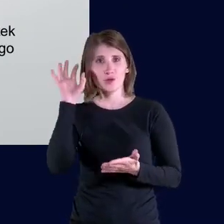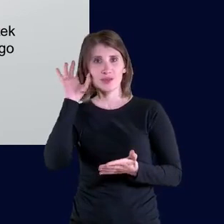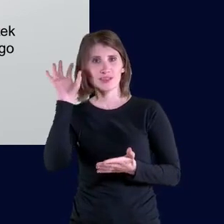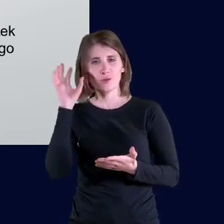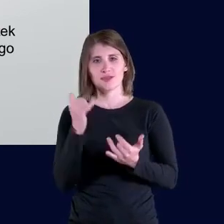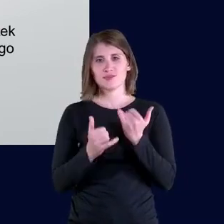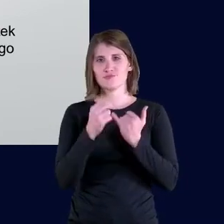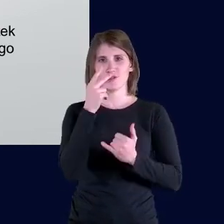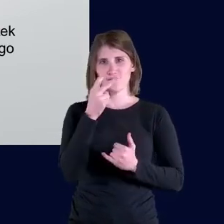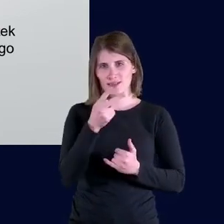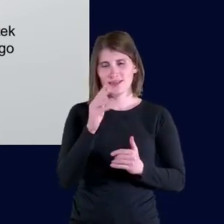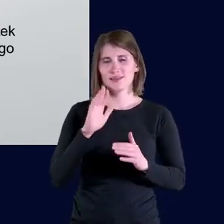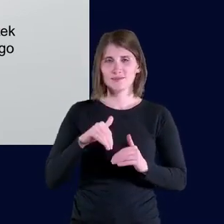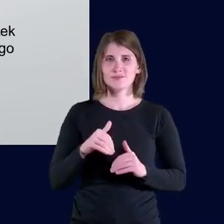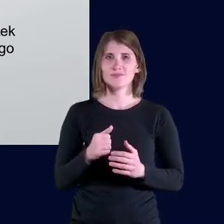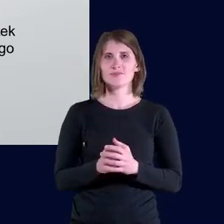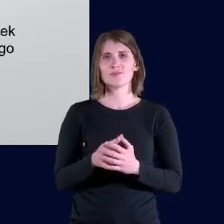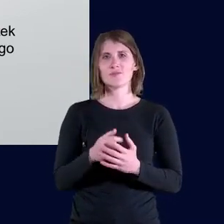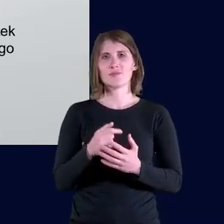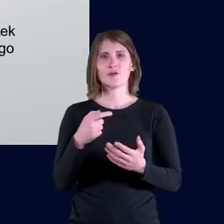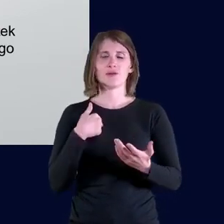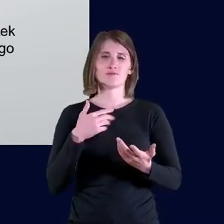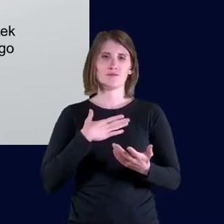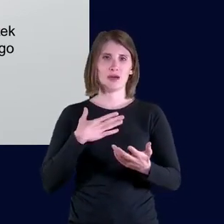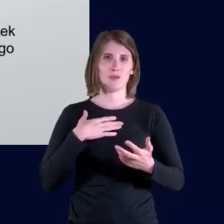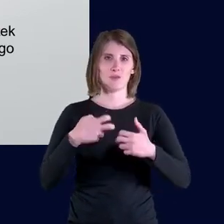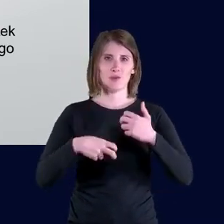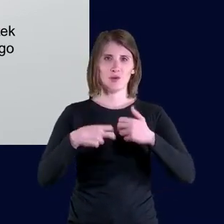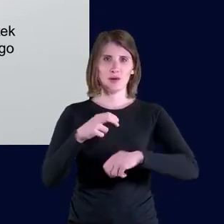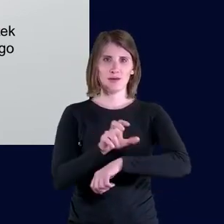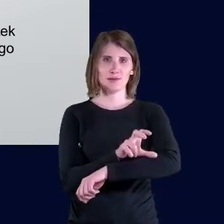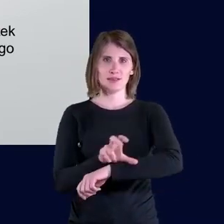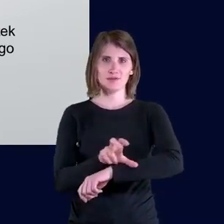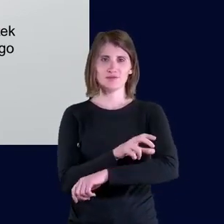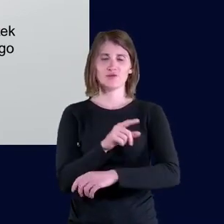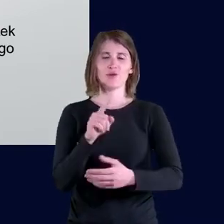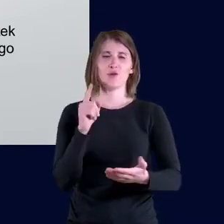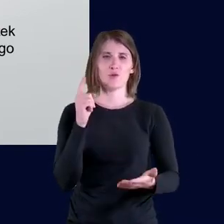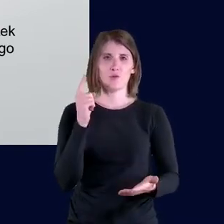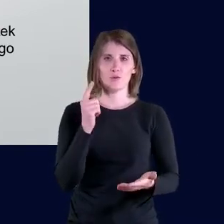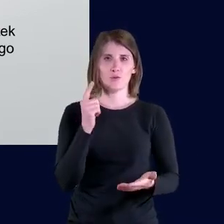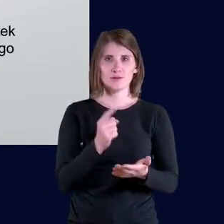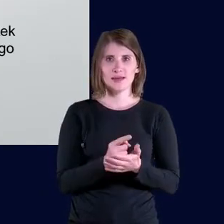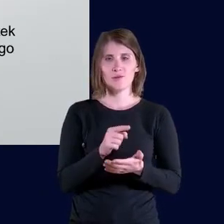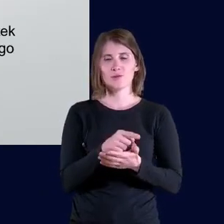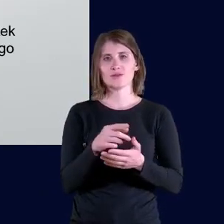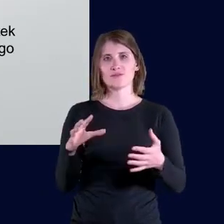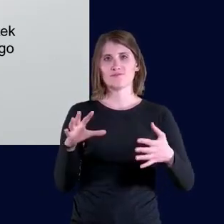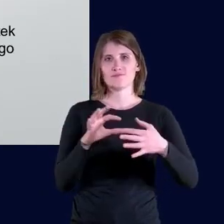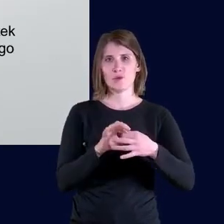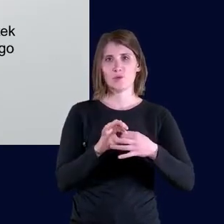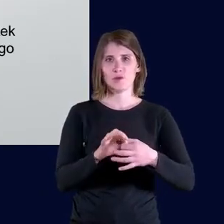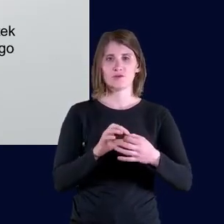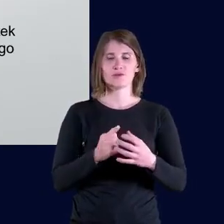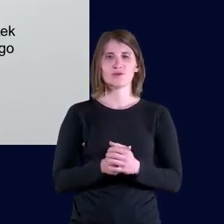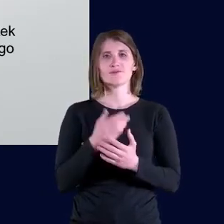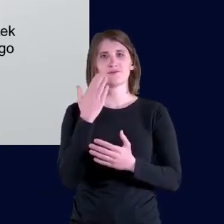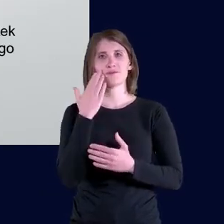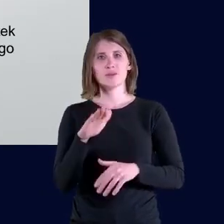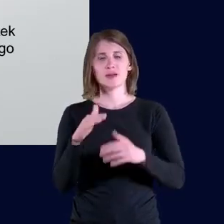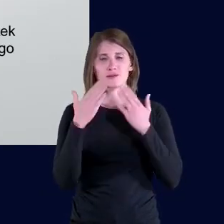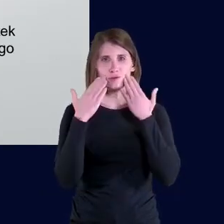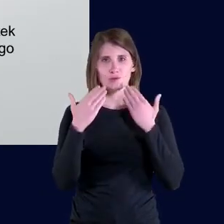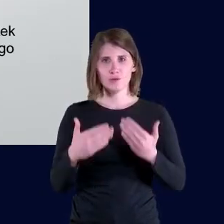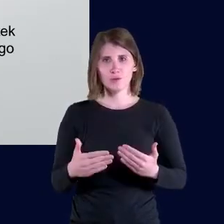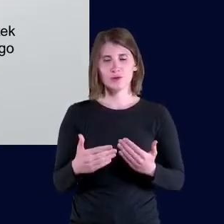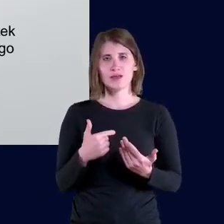widać tutaj problemy techniczne ale udało się mam nadzieję z państwem połączyć Bardzo dziękuję